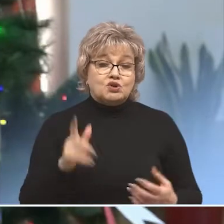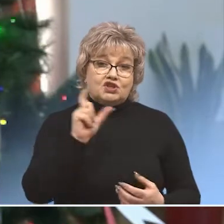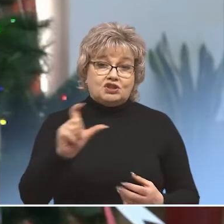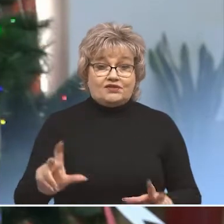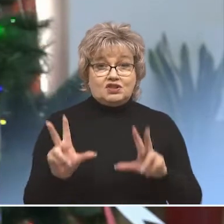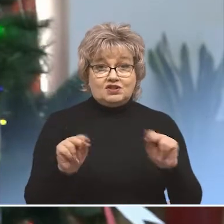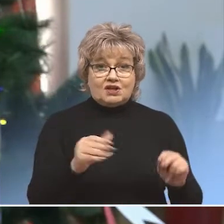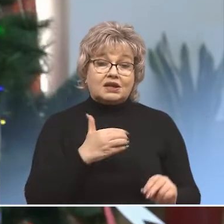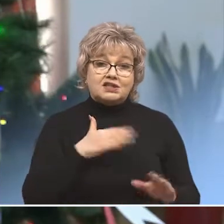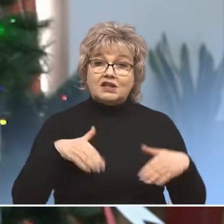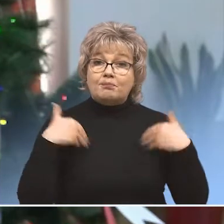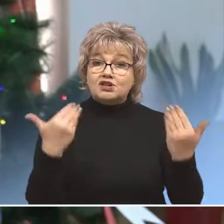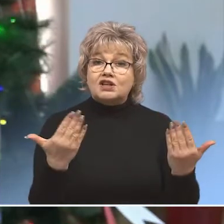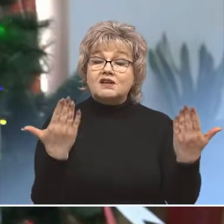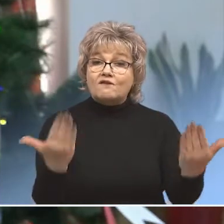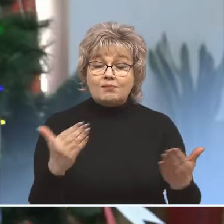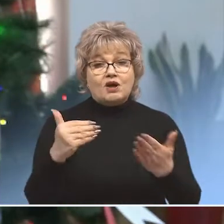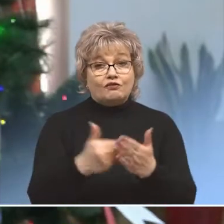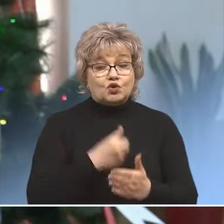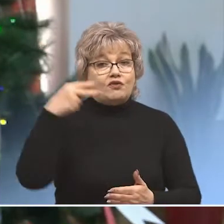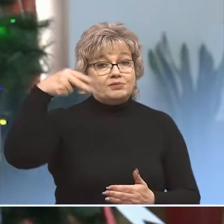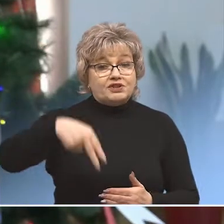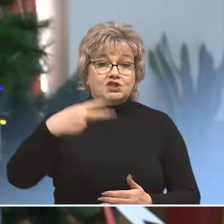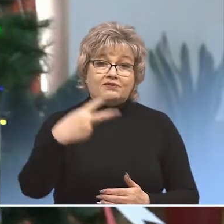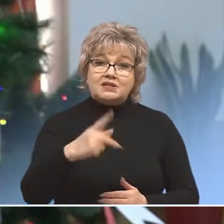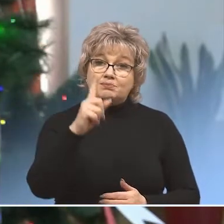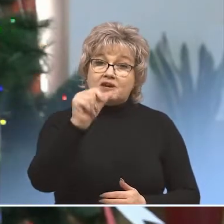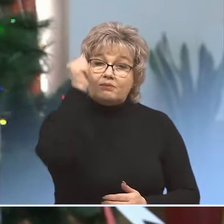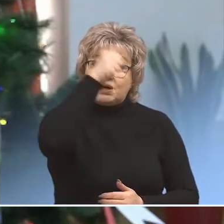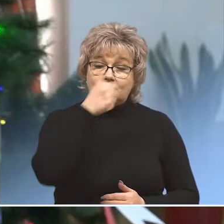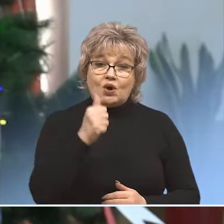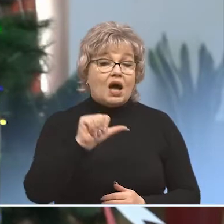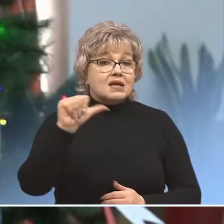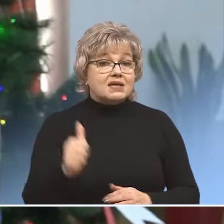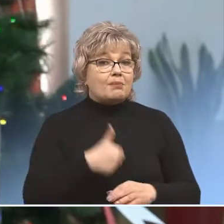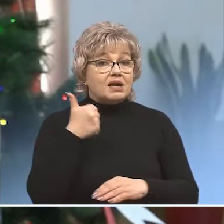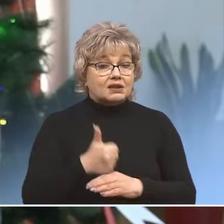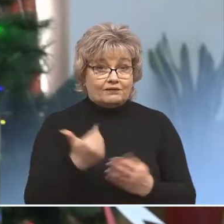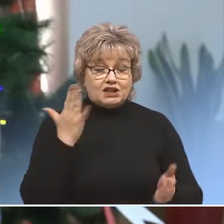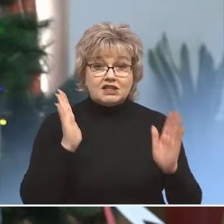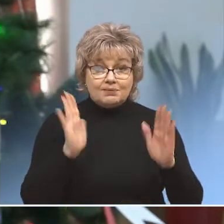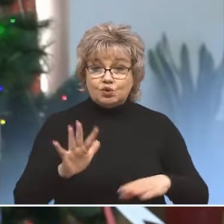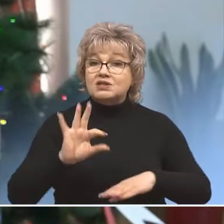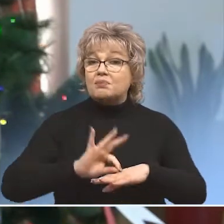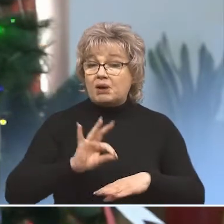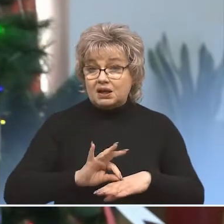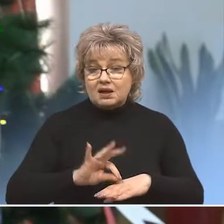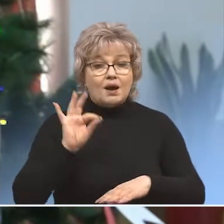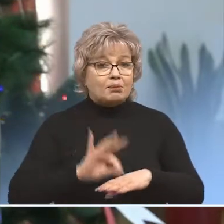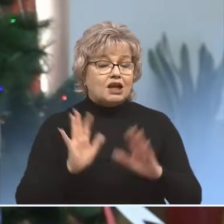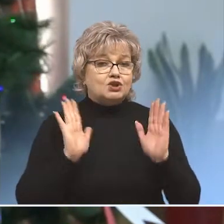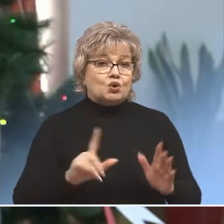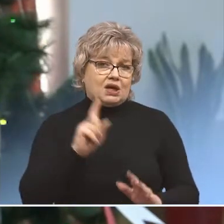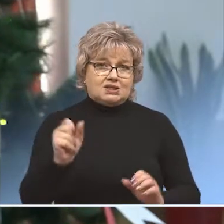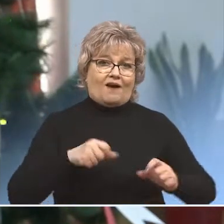просто человеческого счастья хотелось бы пожелать вам в новом 2021 году. А самое главное, если будете болеть, то